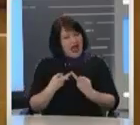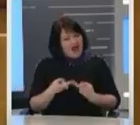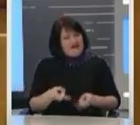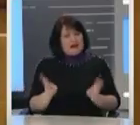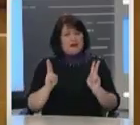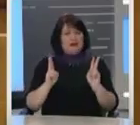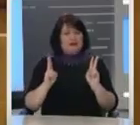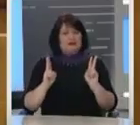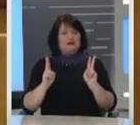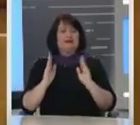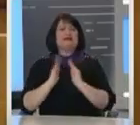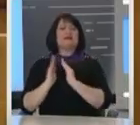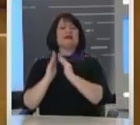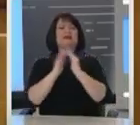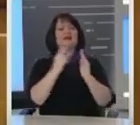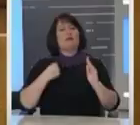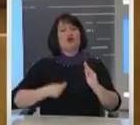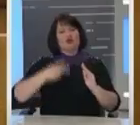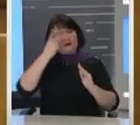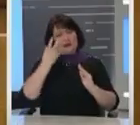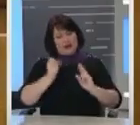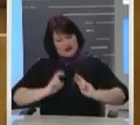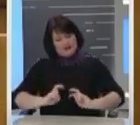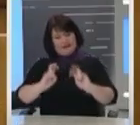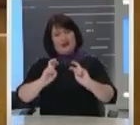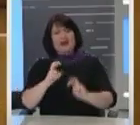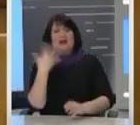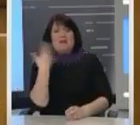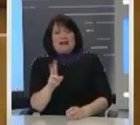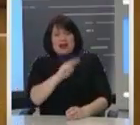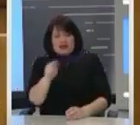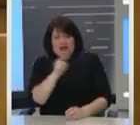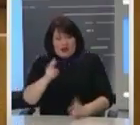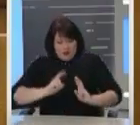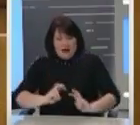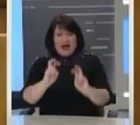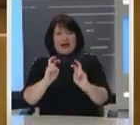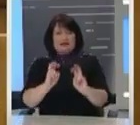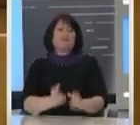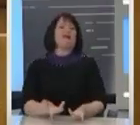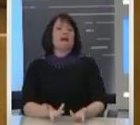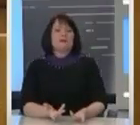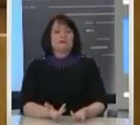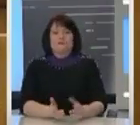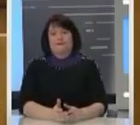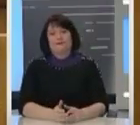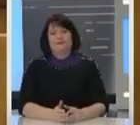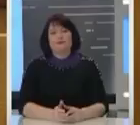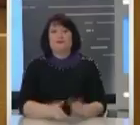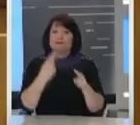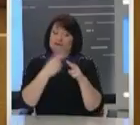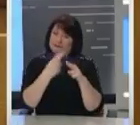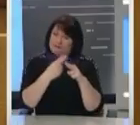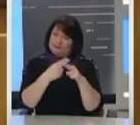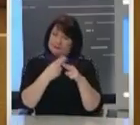πληστηριασμό ακινήτων από το δημόσιο ακόμη και για χρέη 500 ευρώ. Η αρχή μάλιστα, γιατί έχουν αξία και